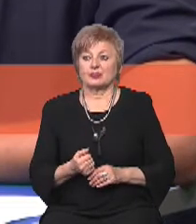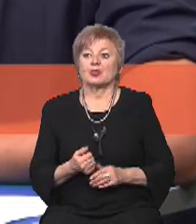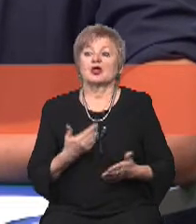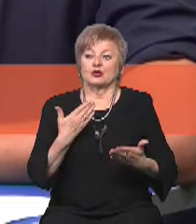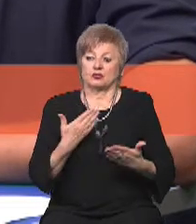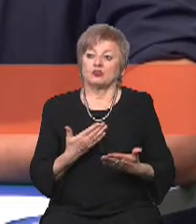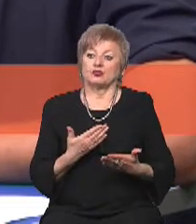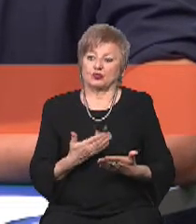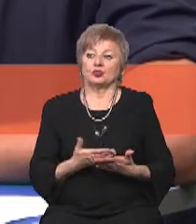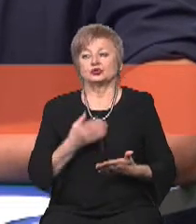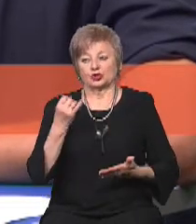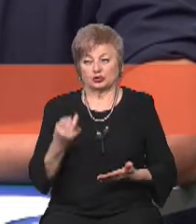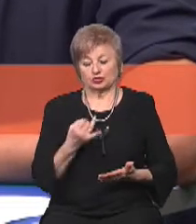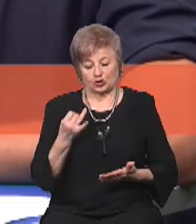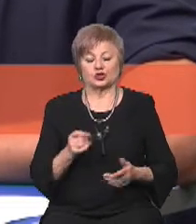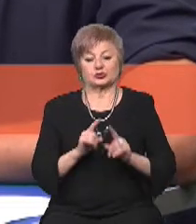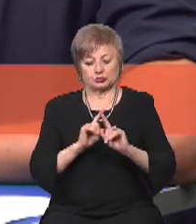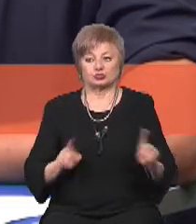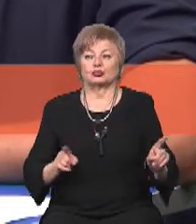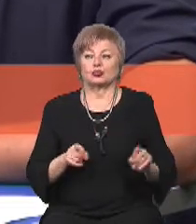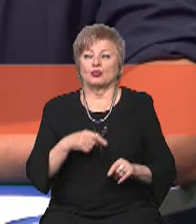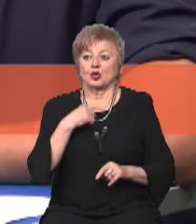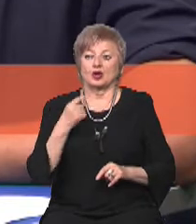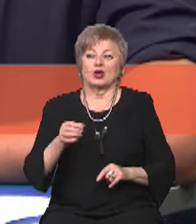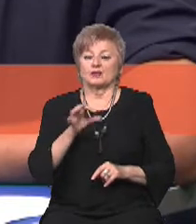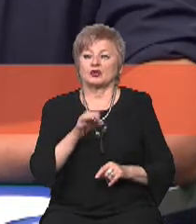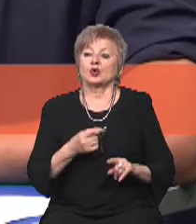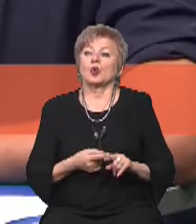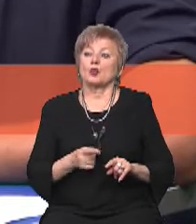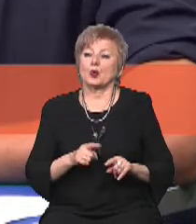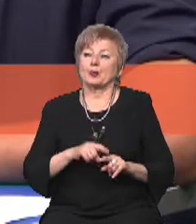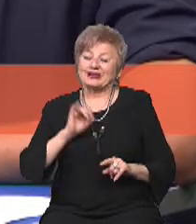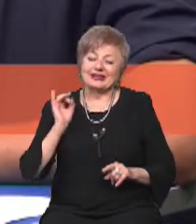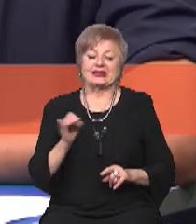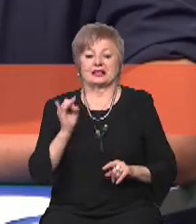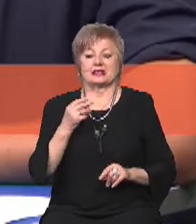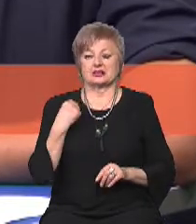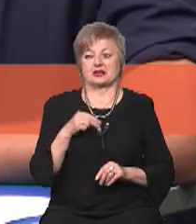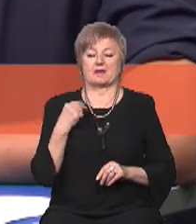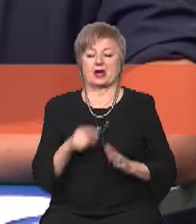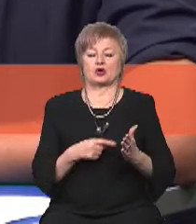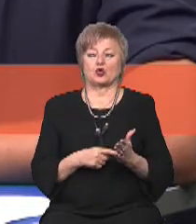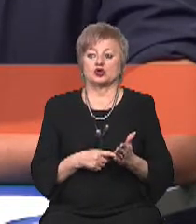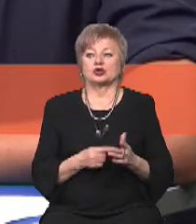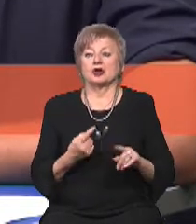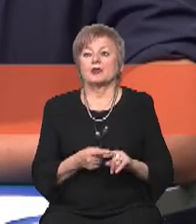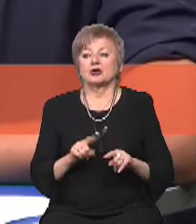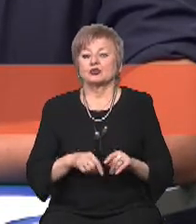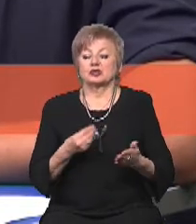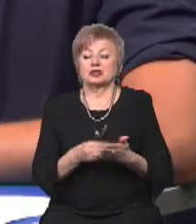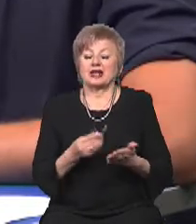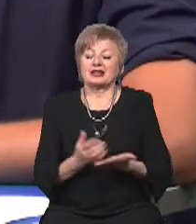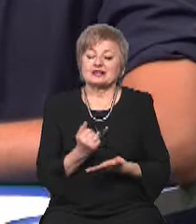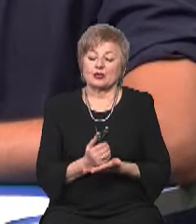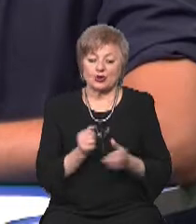от знов-таки родзинка. Ми говоримо дуже багато про туристичну привабливість Запоріжжя, про те, що на цьому можна кошти